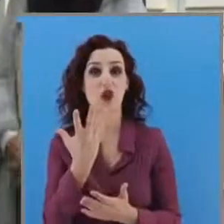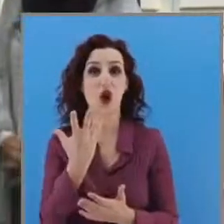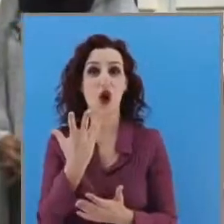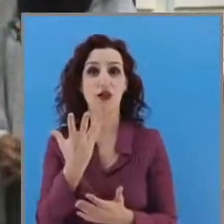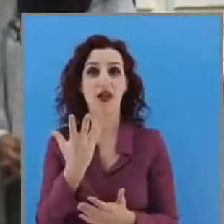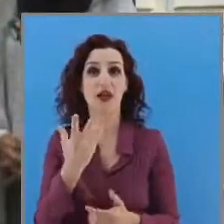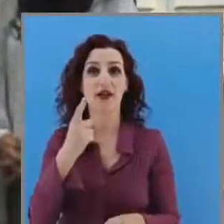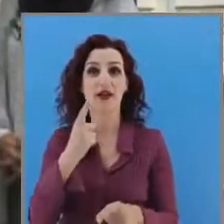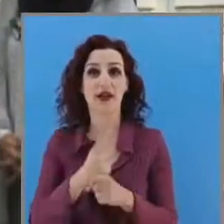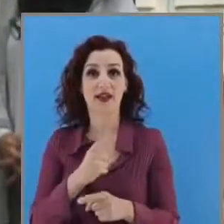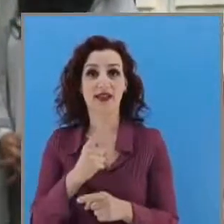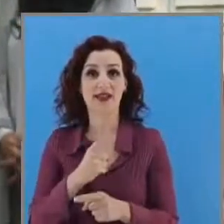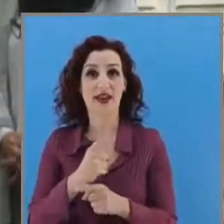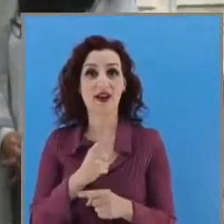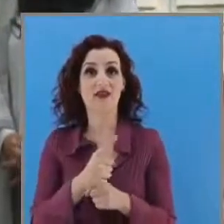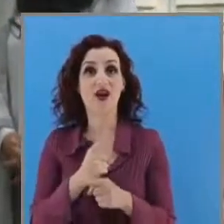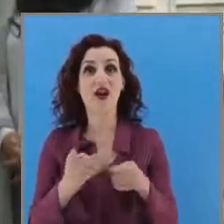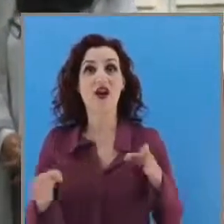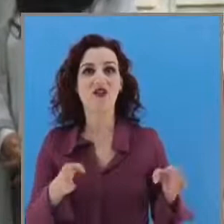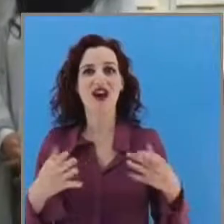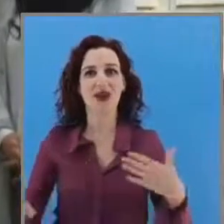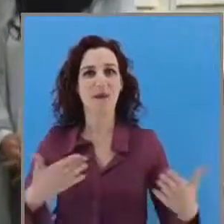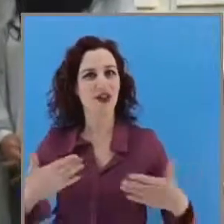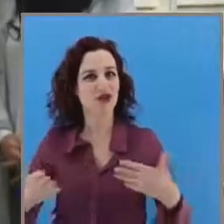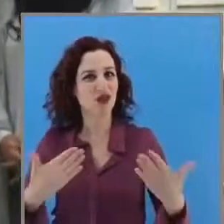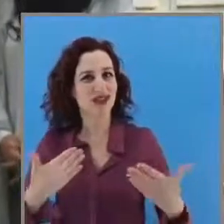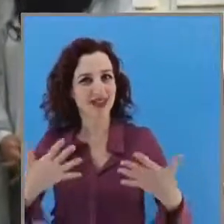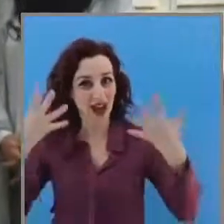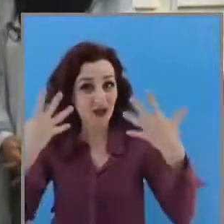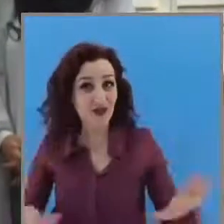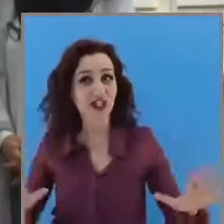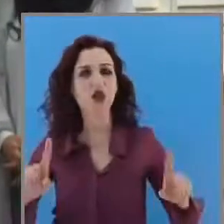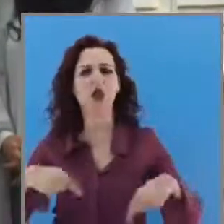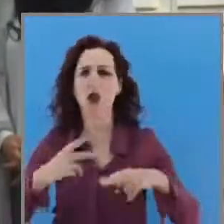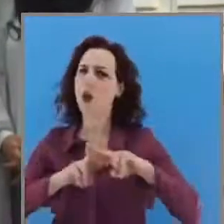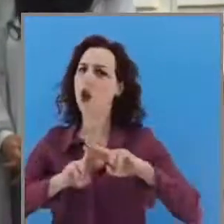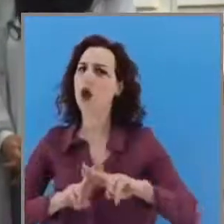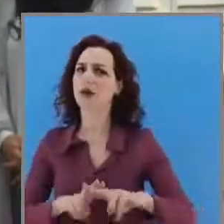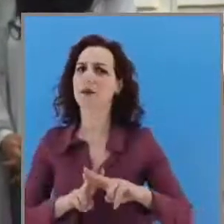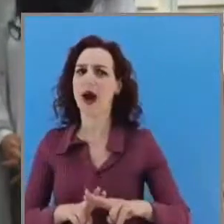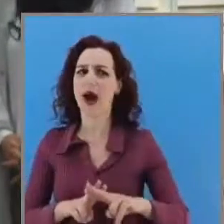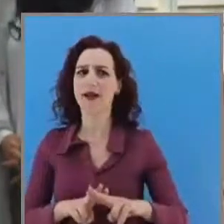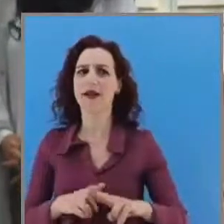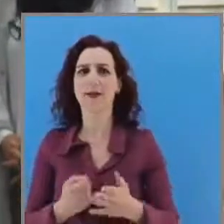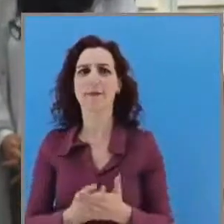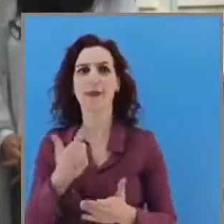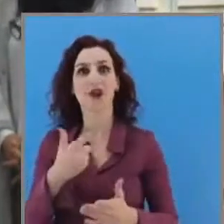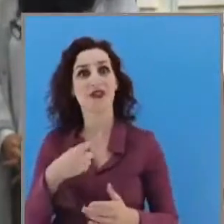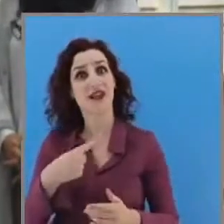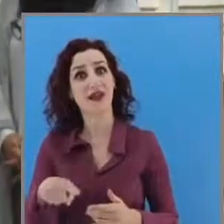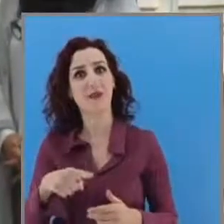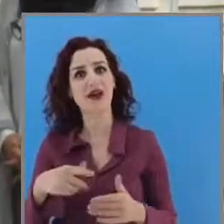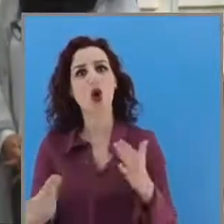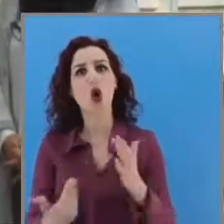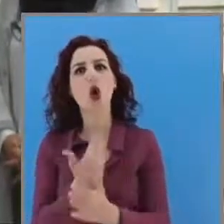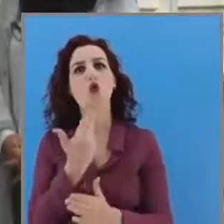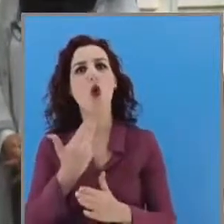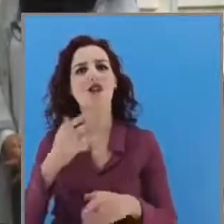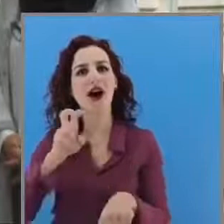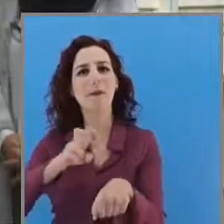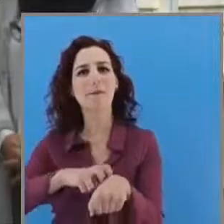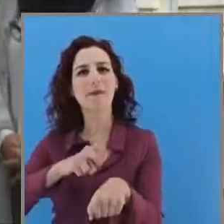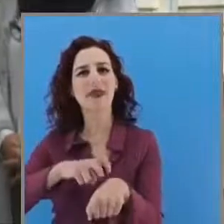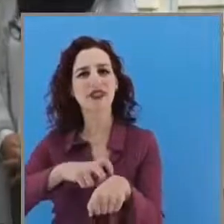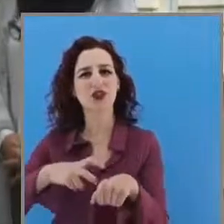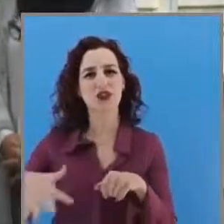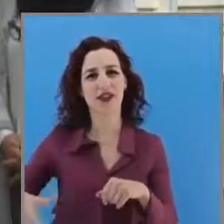dopo questa fase emergenziale e sarà uno degli assi portanti della nuova medicina del territorio, perché essere preso in carico, essere